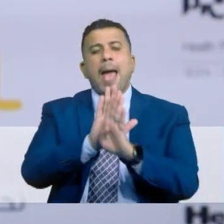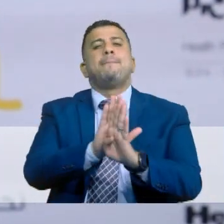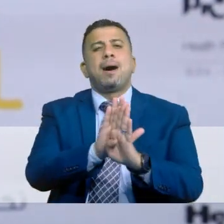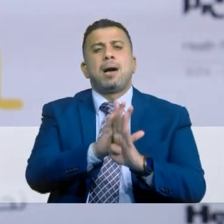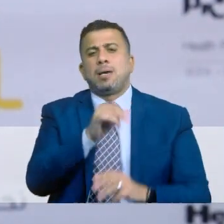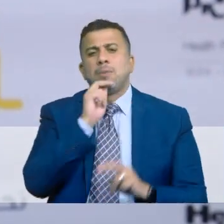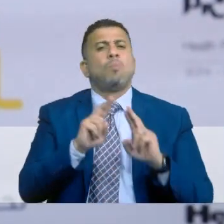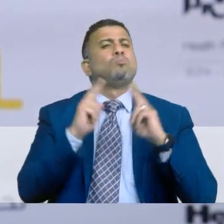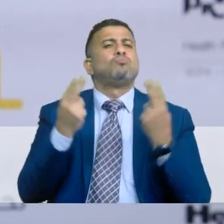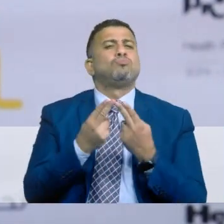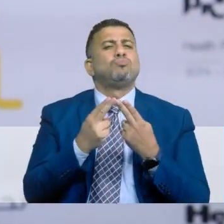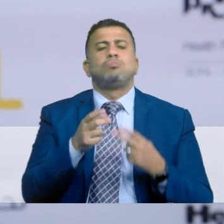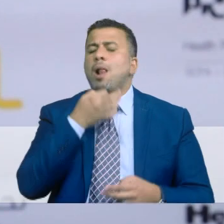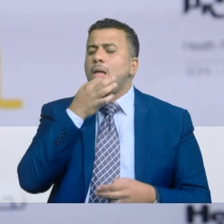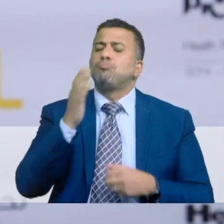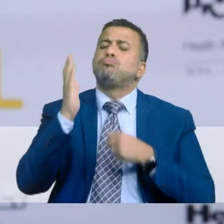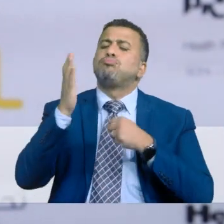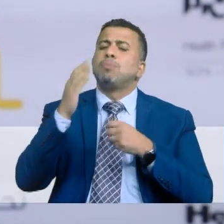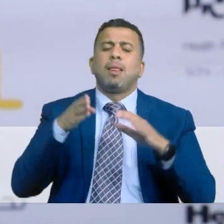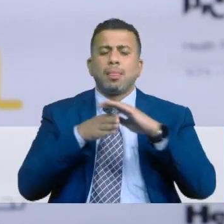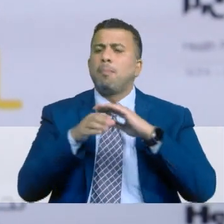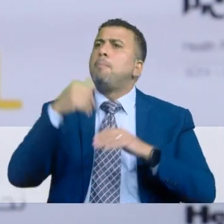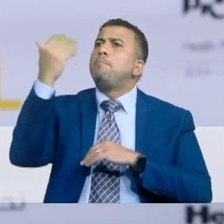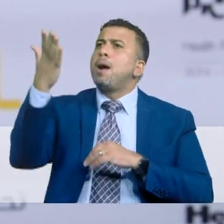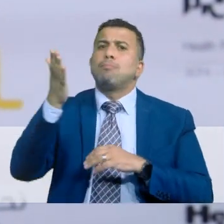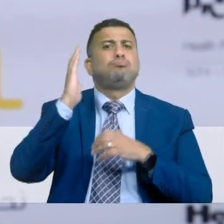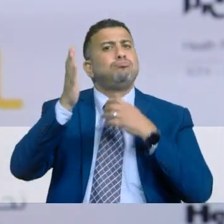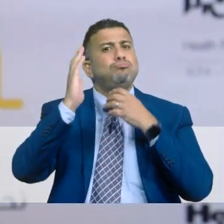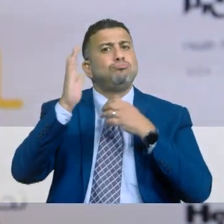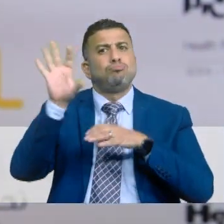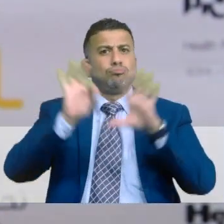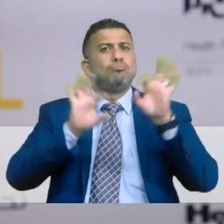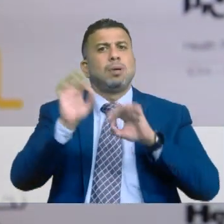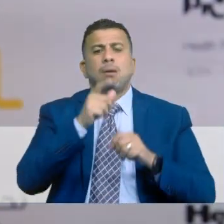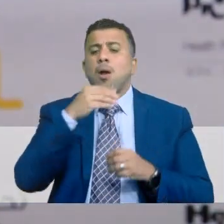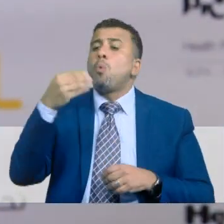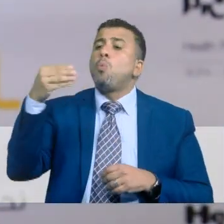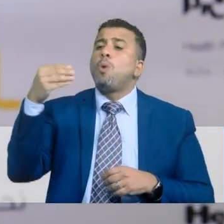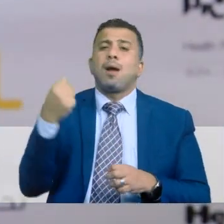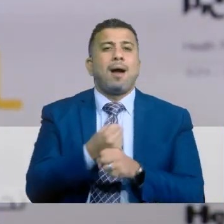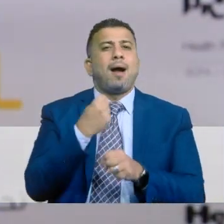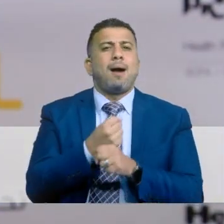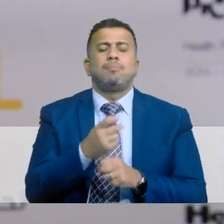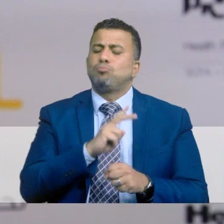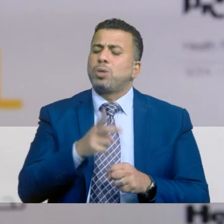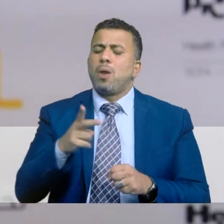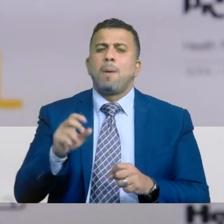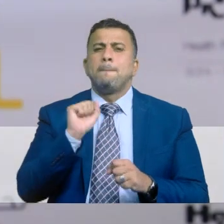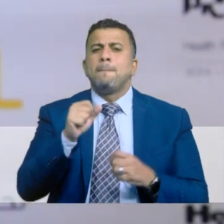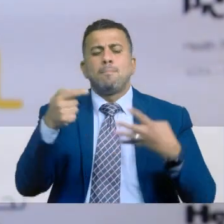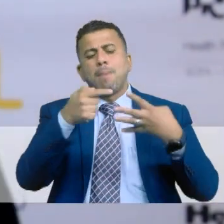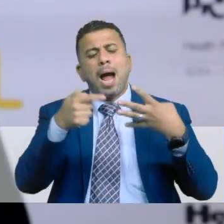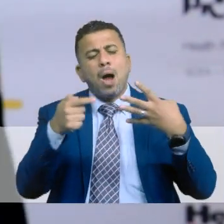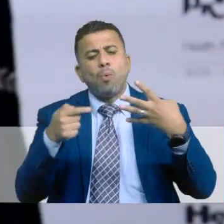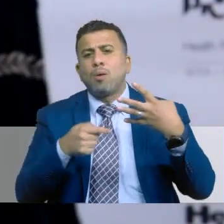تخلل المؤتمر نخبة من المتحدثين من داخل وخارج الدولة الذين طرحوا أوراق عمل متنوعة حول المحاور